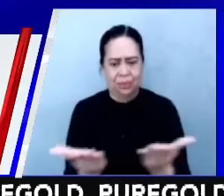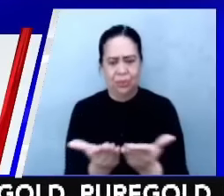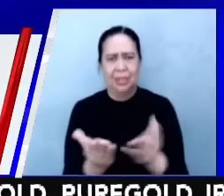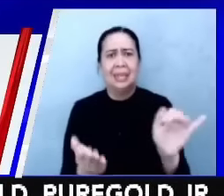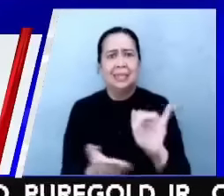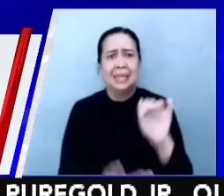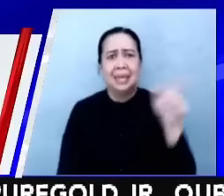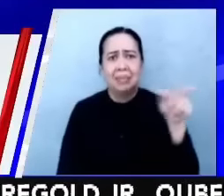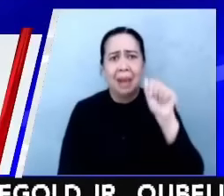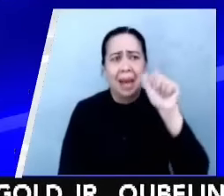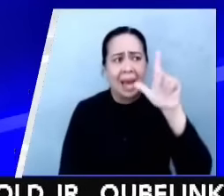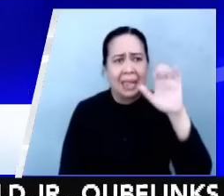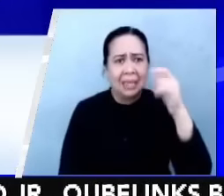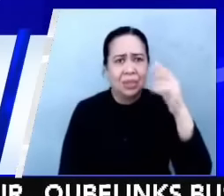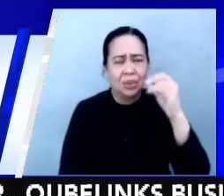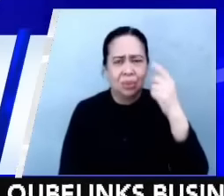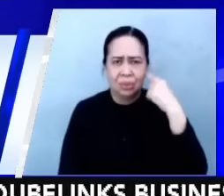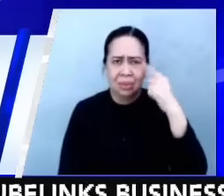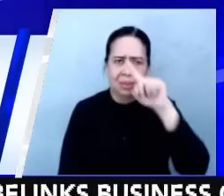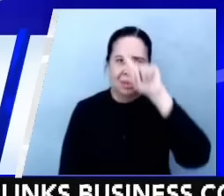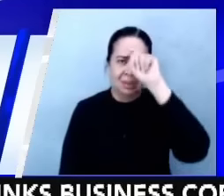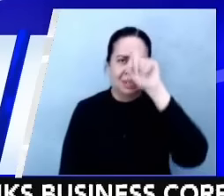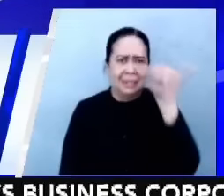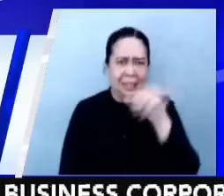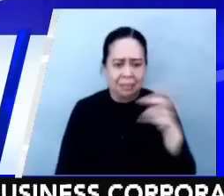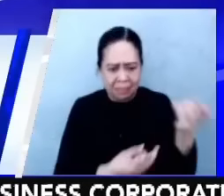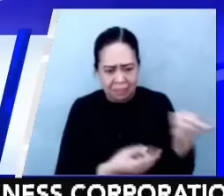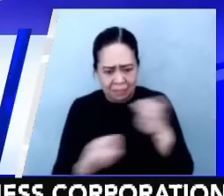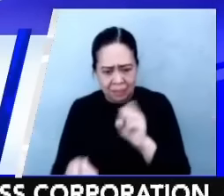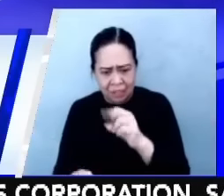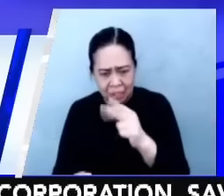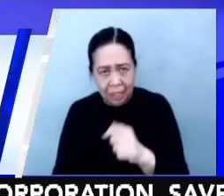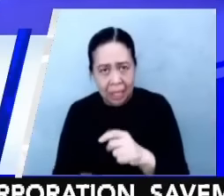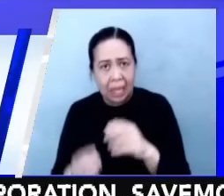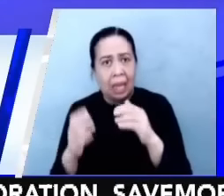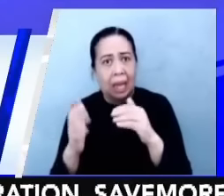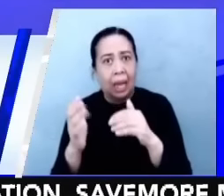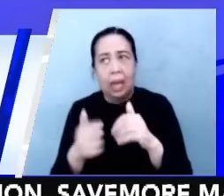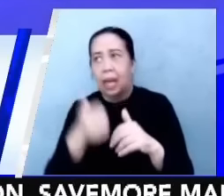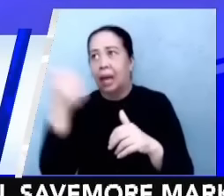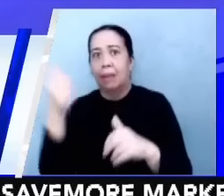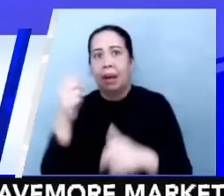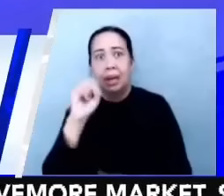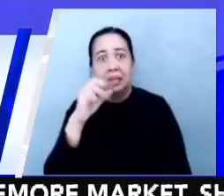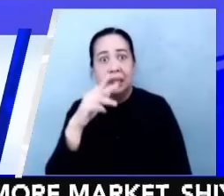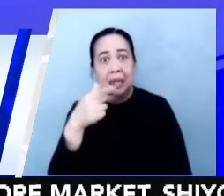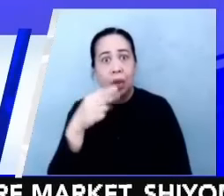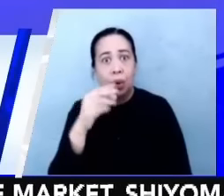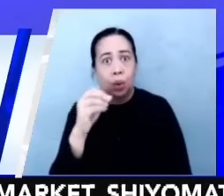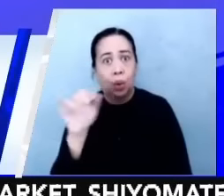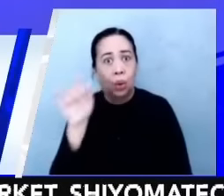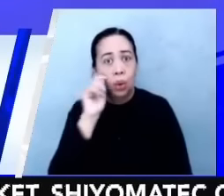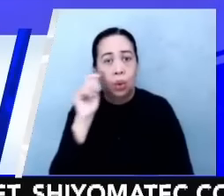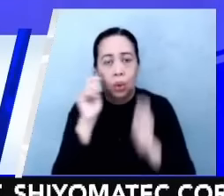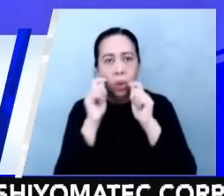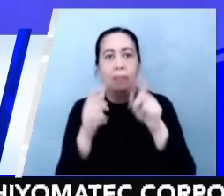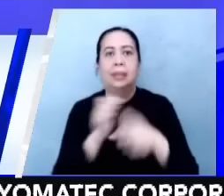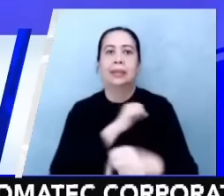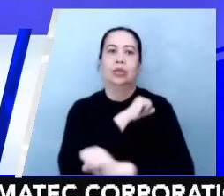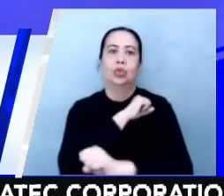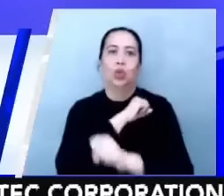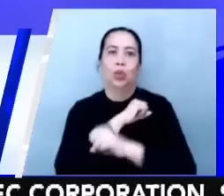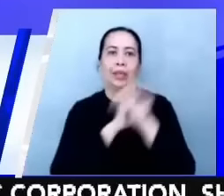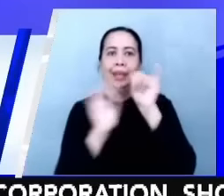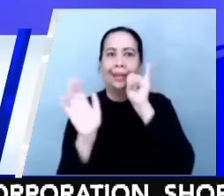naitanong tuloy namin tungkol kay may isa pang shago Oo Oo may isa pang shago igans so stolen identity na naman ba